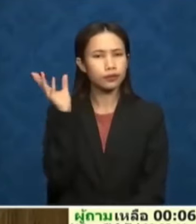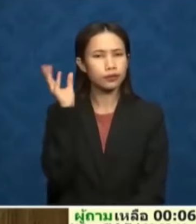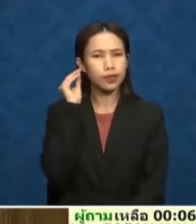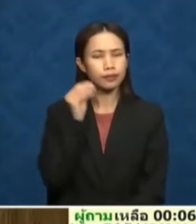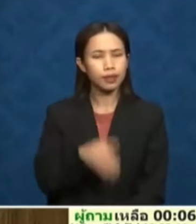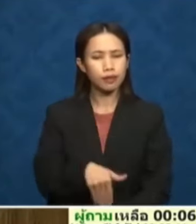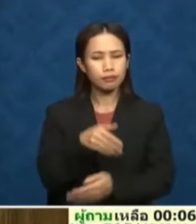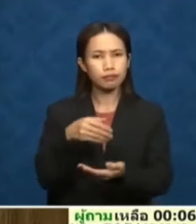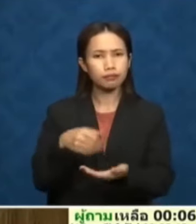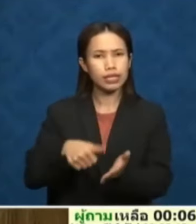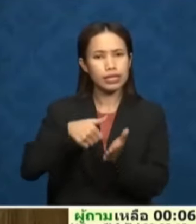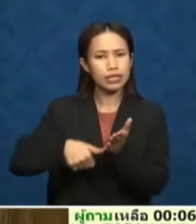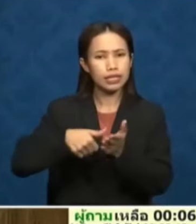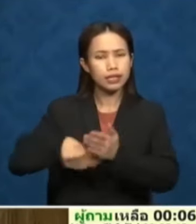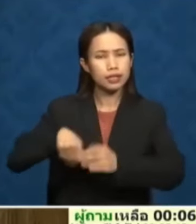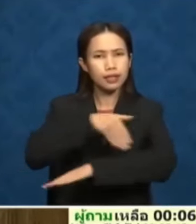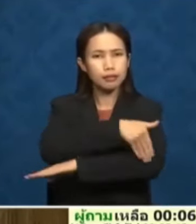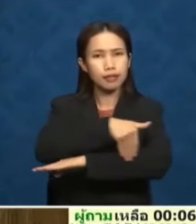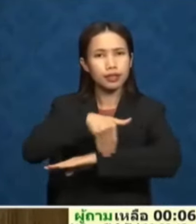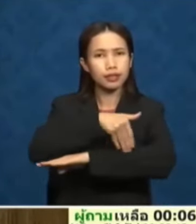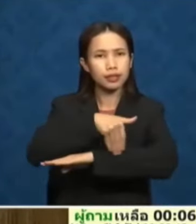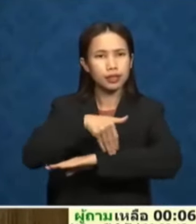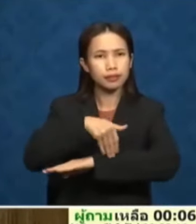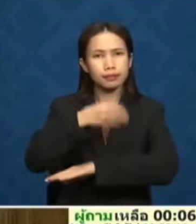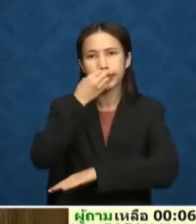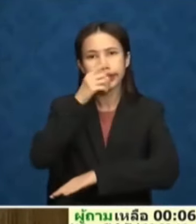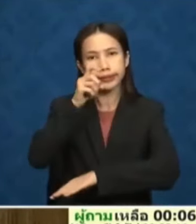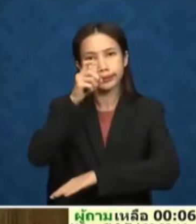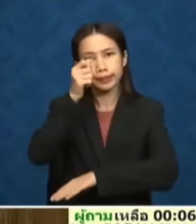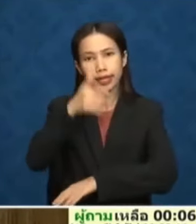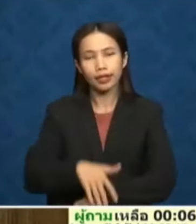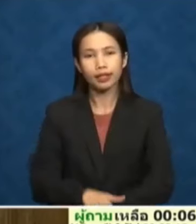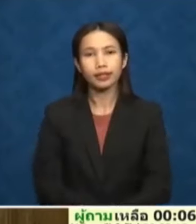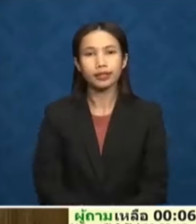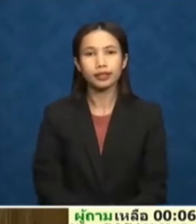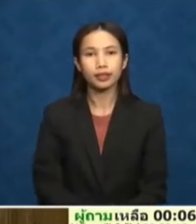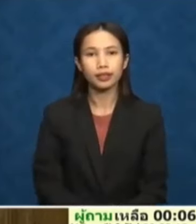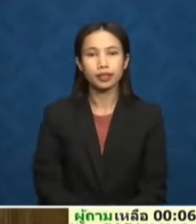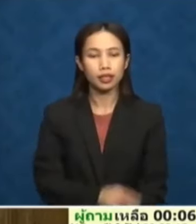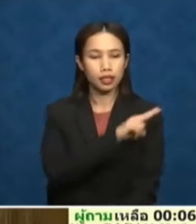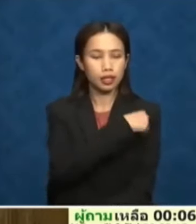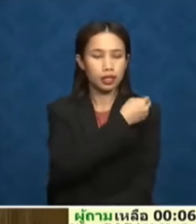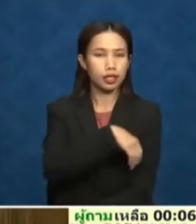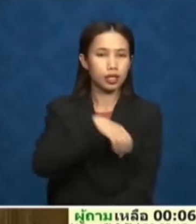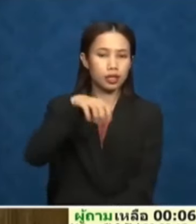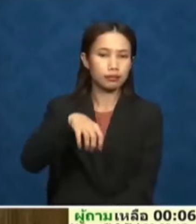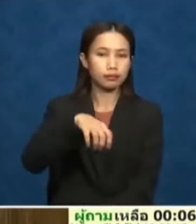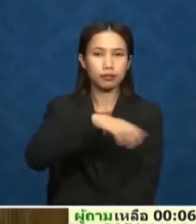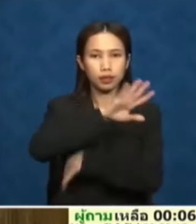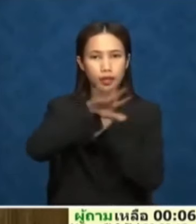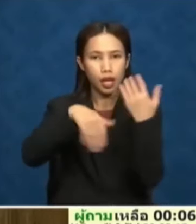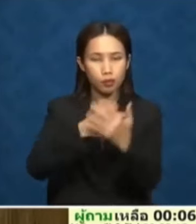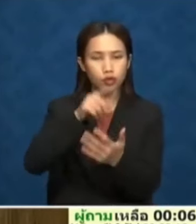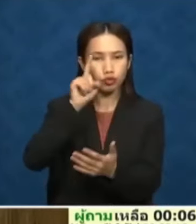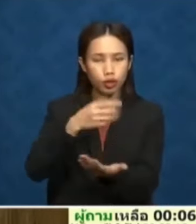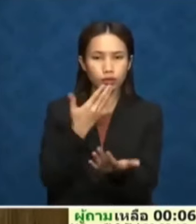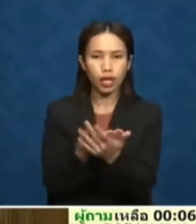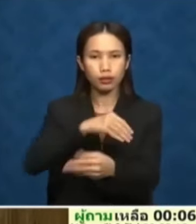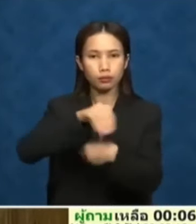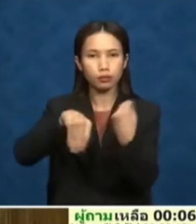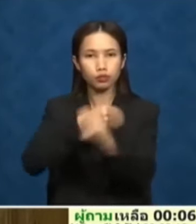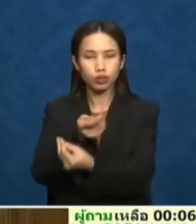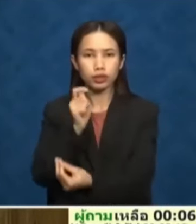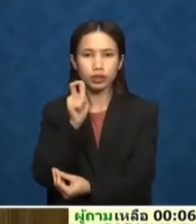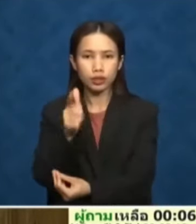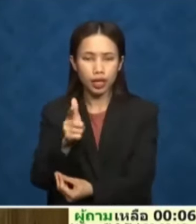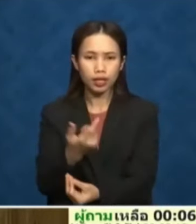บัญชีค่ะหนี้ทางบัญชีมันกินไม่ได้ค่ะเอ่อคลินิกชุมชนอบอุ่นทุกทุกที่ต้องกินต้องใช้ค่ะและ